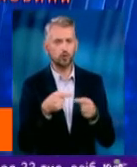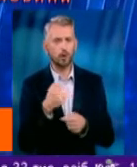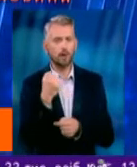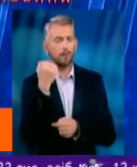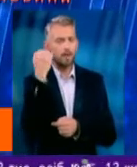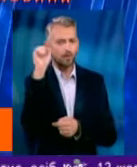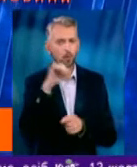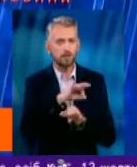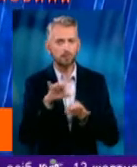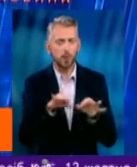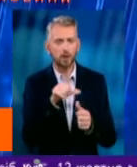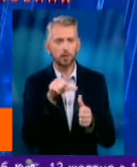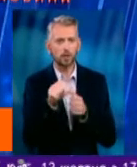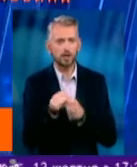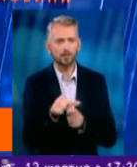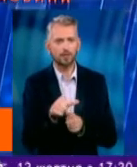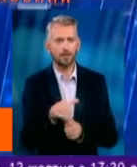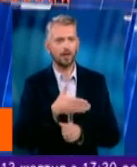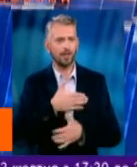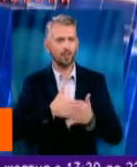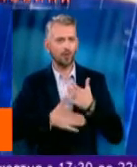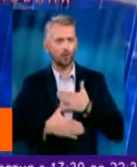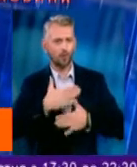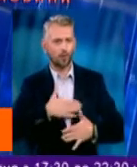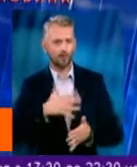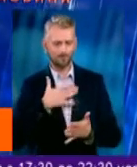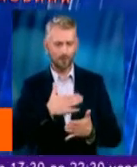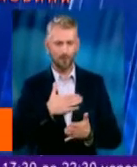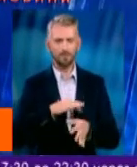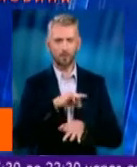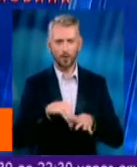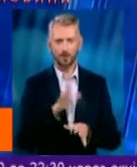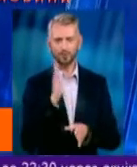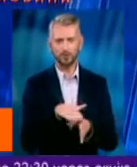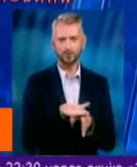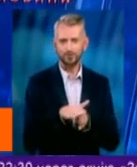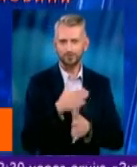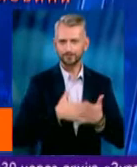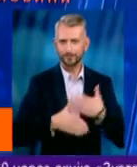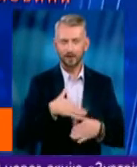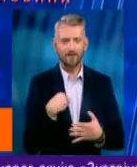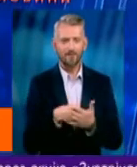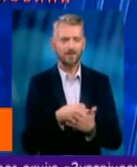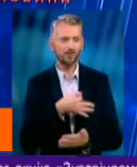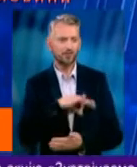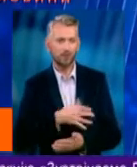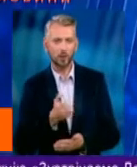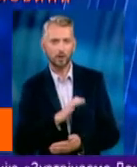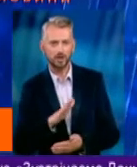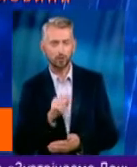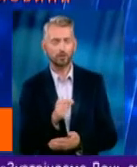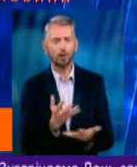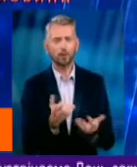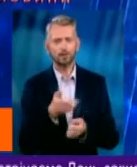переможців проєкту, крім задоволення від реалізації власного проєкту, фінансового зиску не отримують. Отримують тільки задоволення від